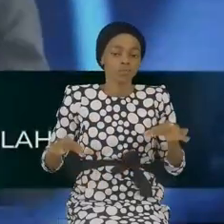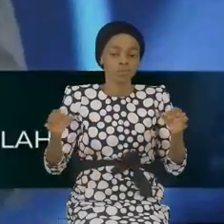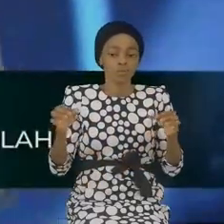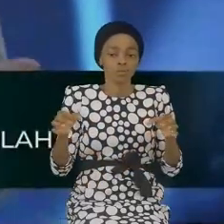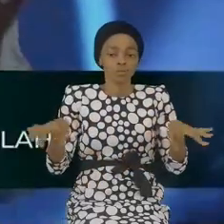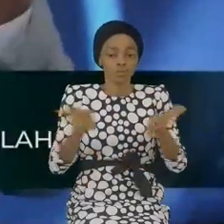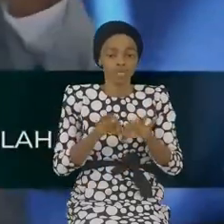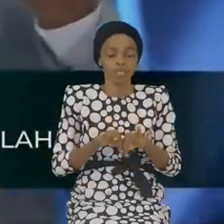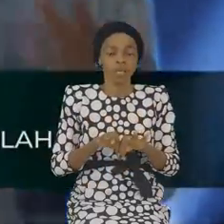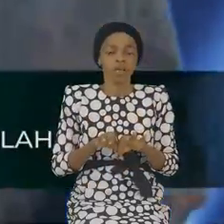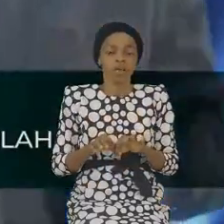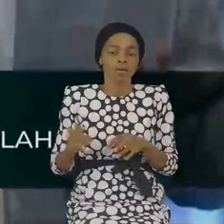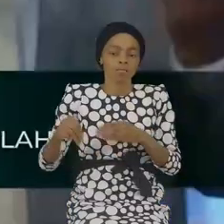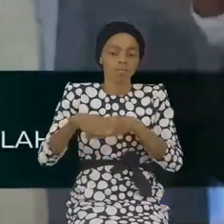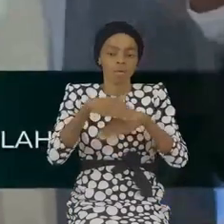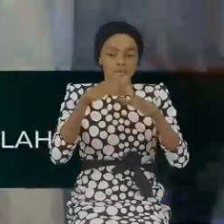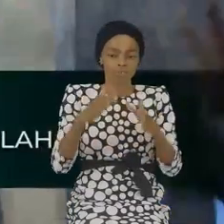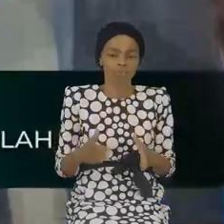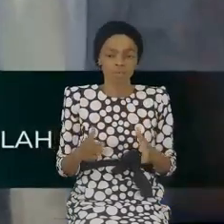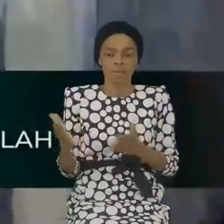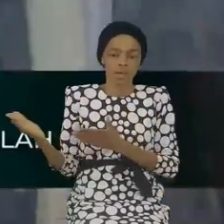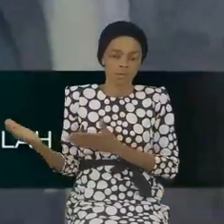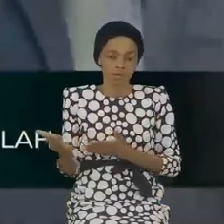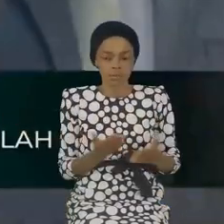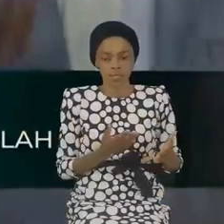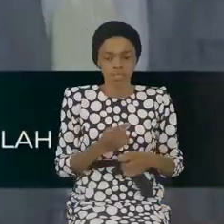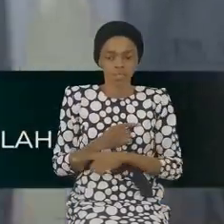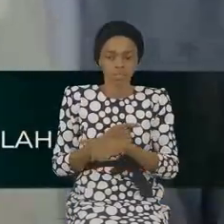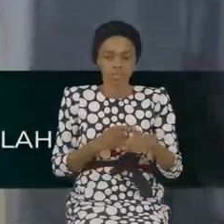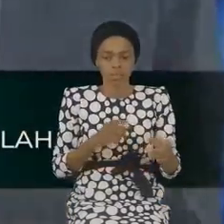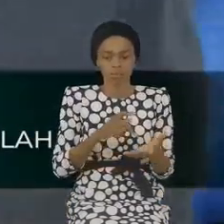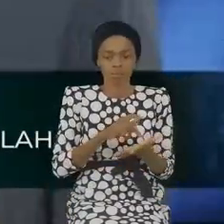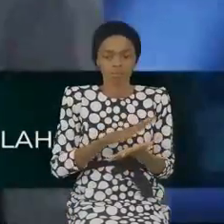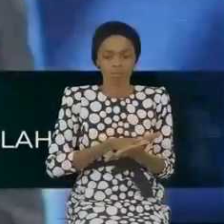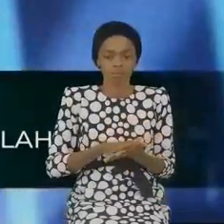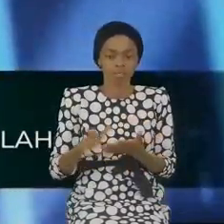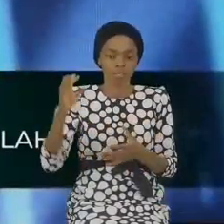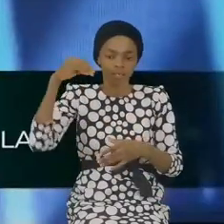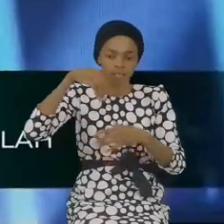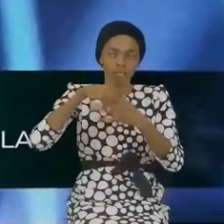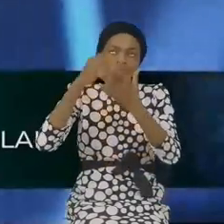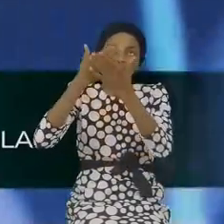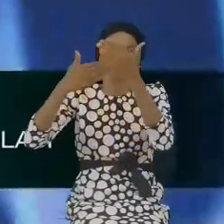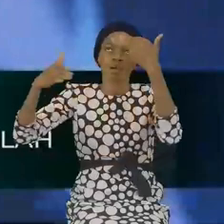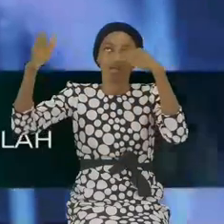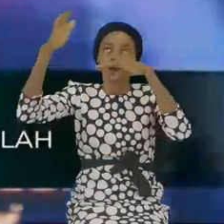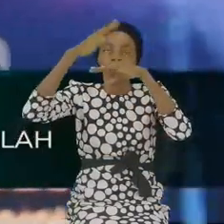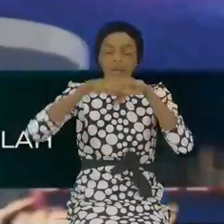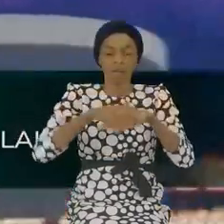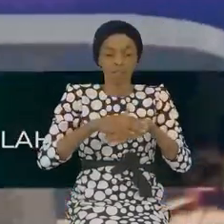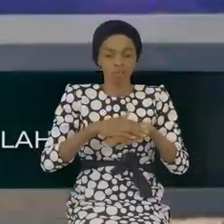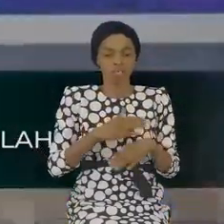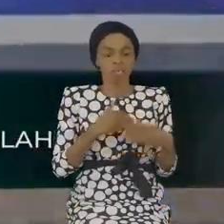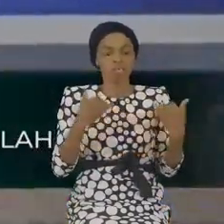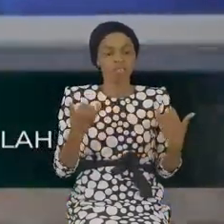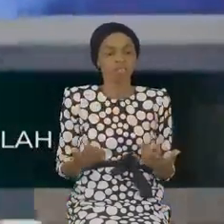points, les amener purifiés à Bela. En Ésaïe, cela